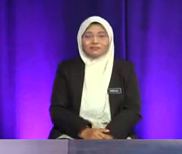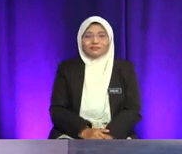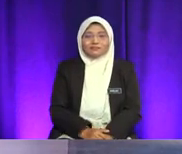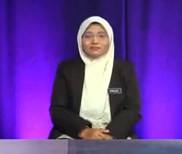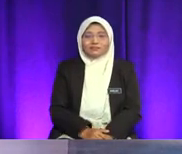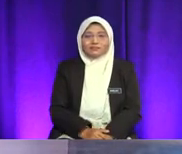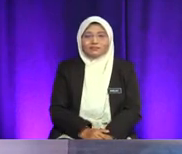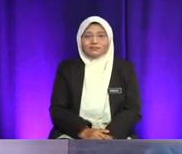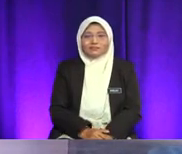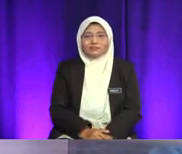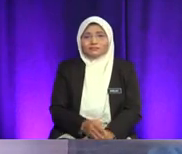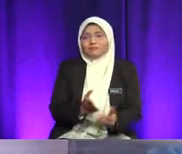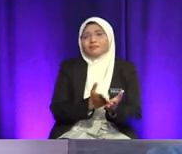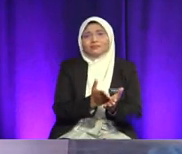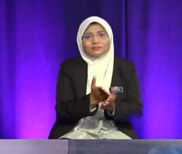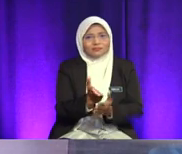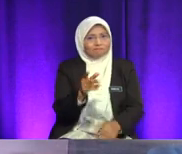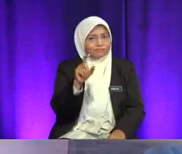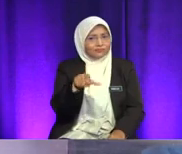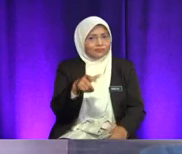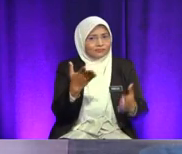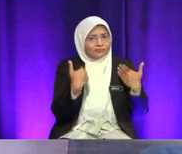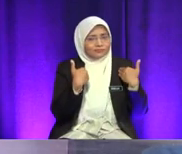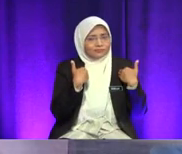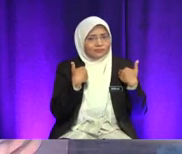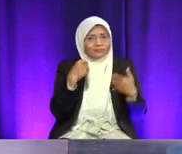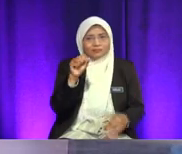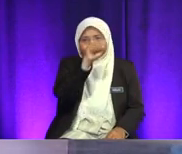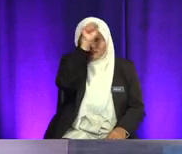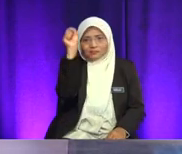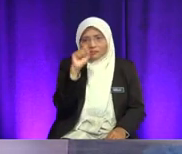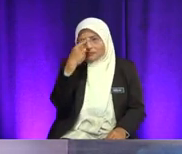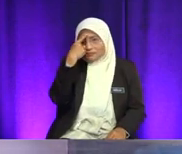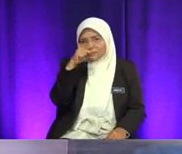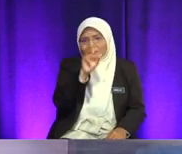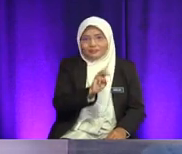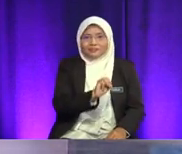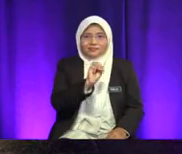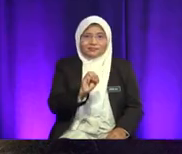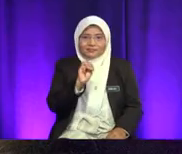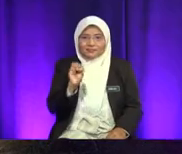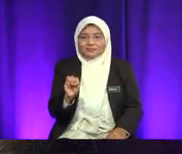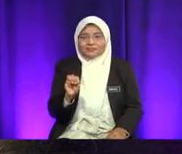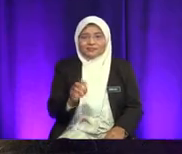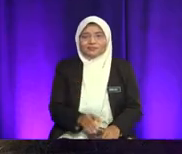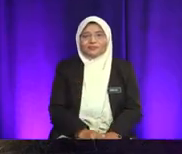kedaulatan seterusnya pasti gua ada persoalannya anak diajukan kepada murid-murid kita Oke untuk memastikan murid